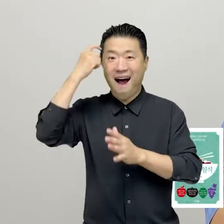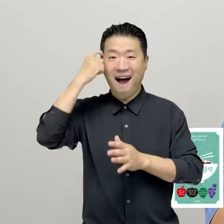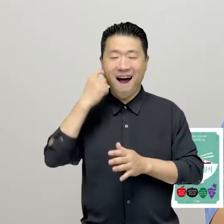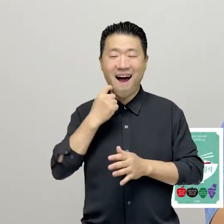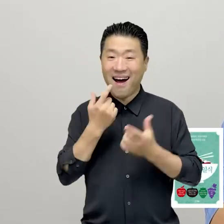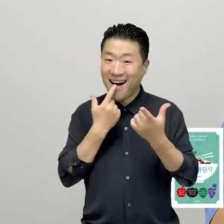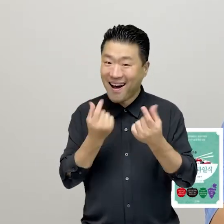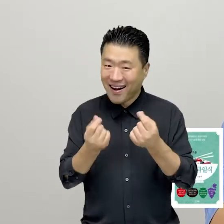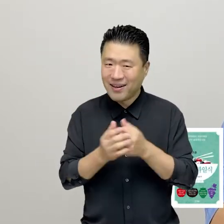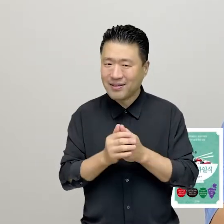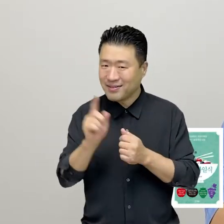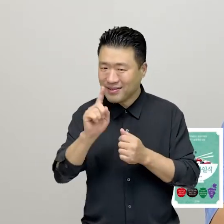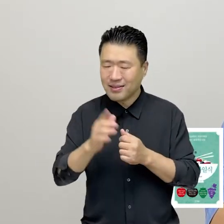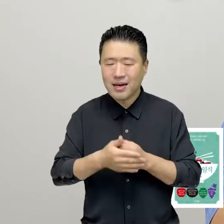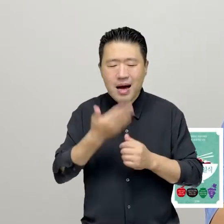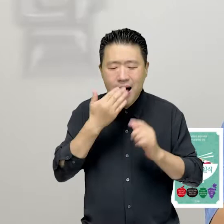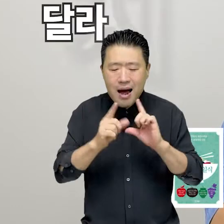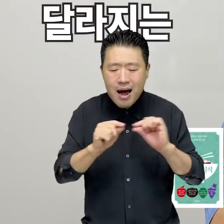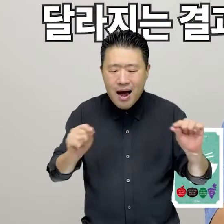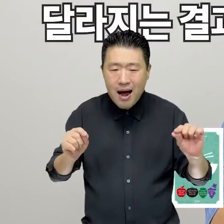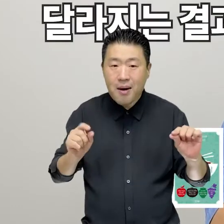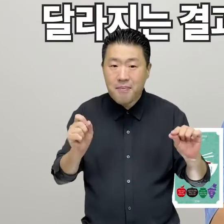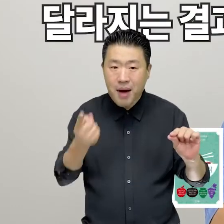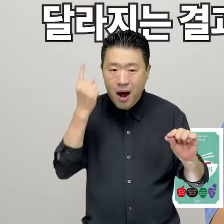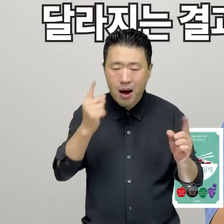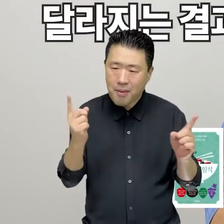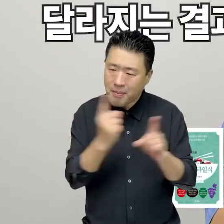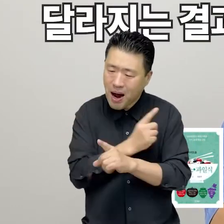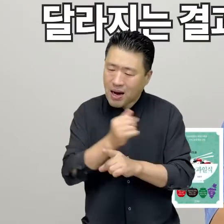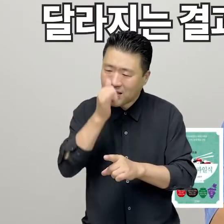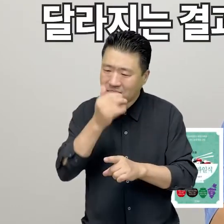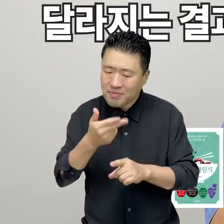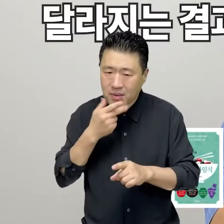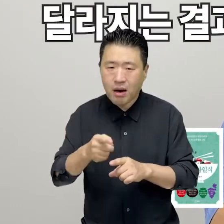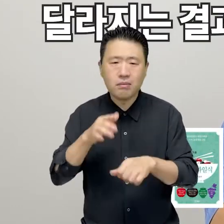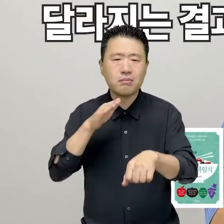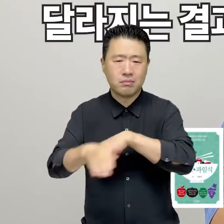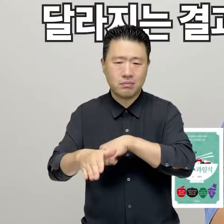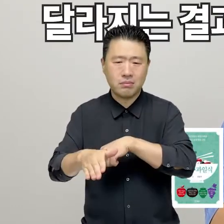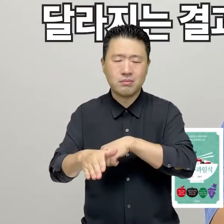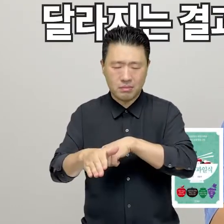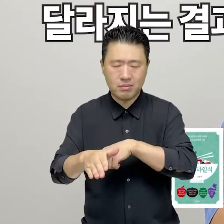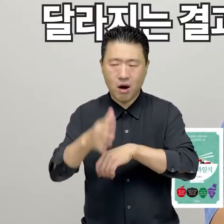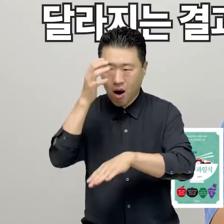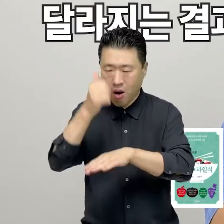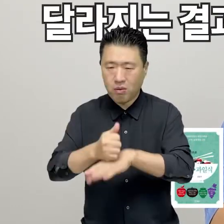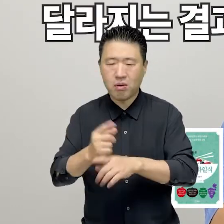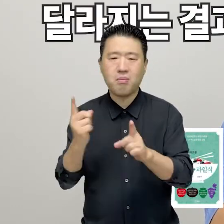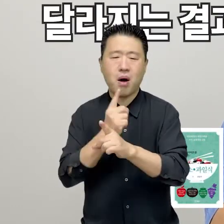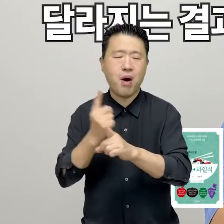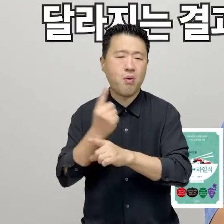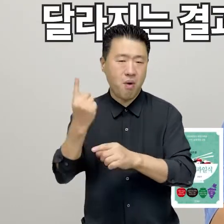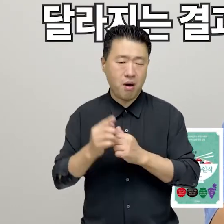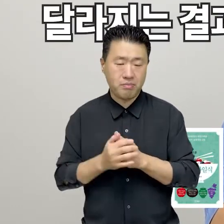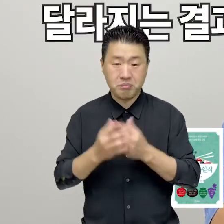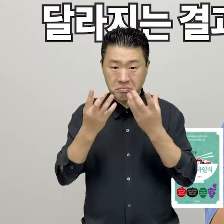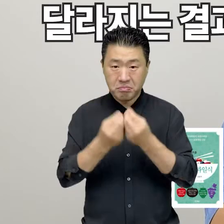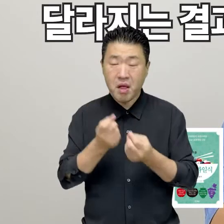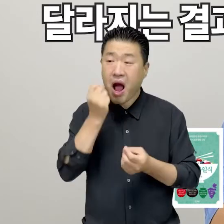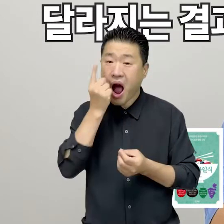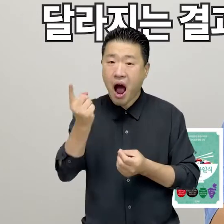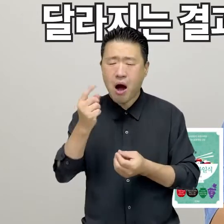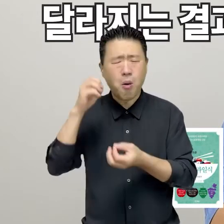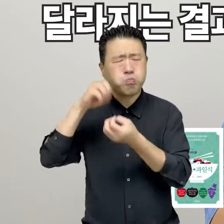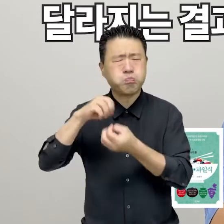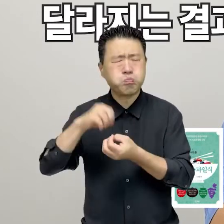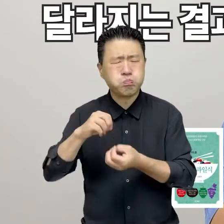확인하게 됐는데요. 그것은 바로 식생활 습관을 바꿨느냐 아니냐에 따라서 그 결과치가 달랐습니다. 어떤 분은 한